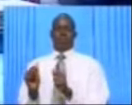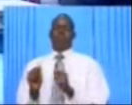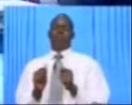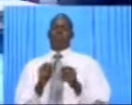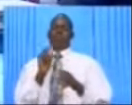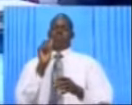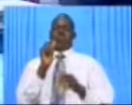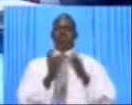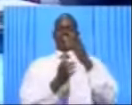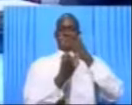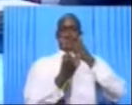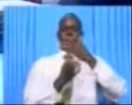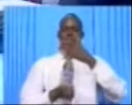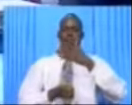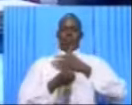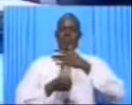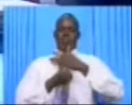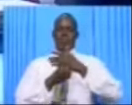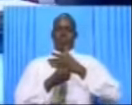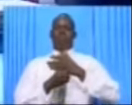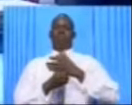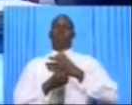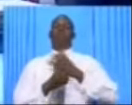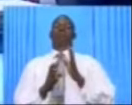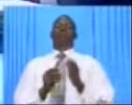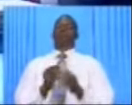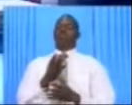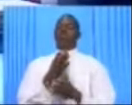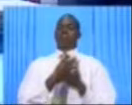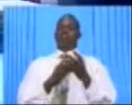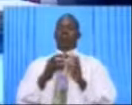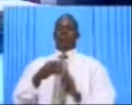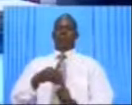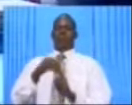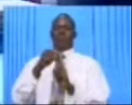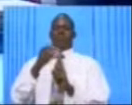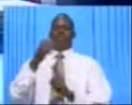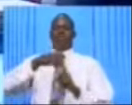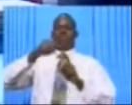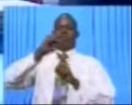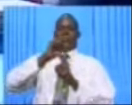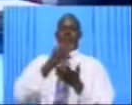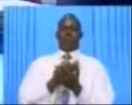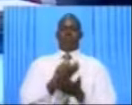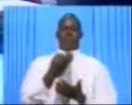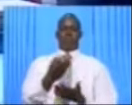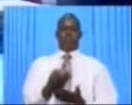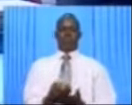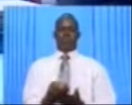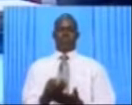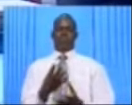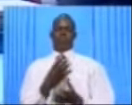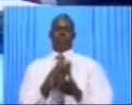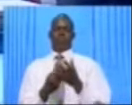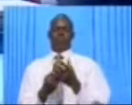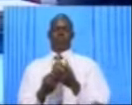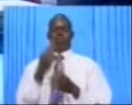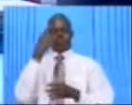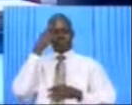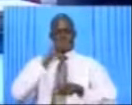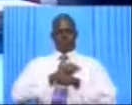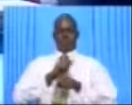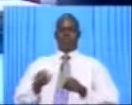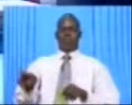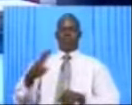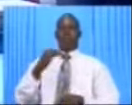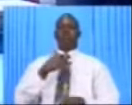techniques, les aspects économiques, mais aussi, et dans les aspects économiques, en particulier la situation du financement, qui est un élément clé pour une entreprise. Alors,